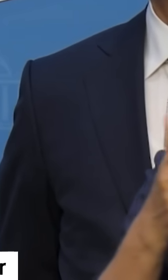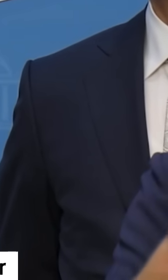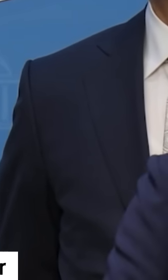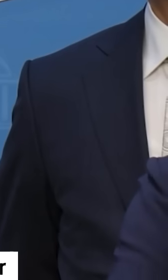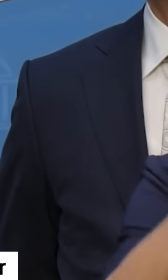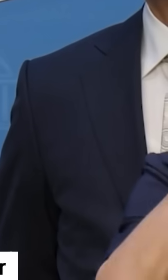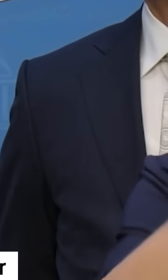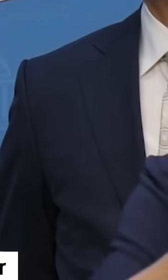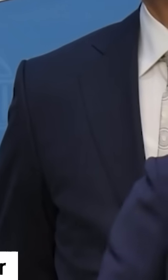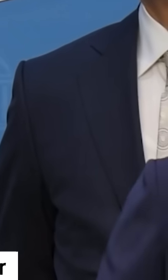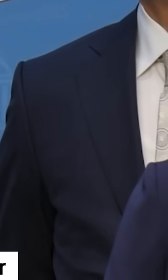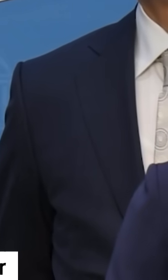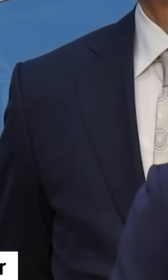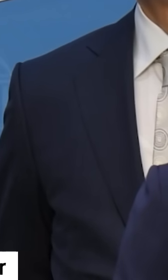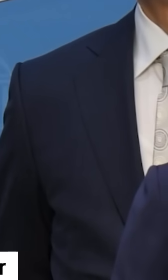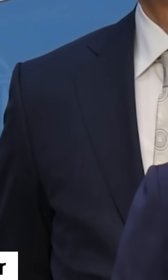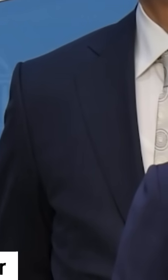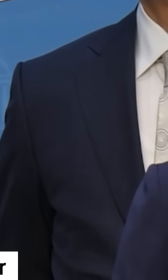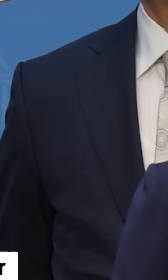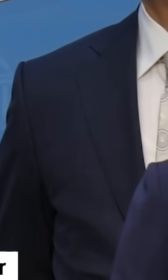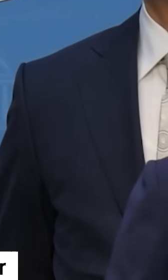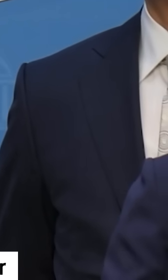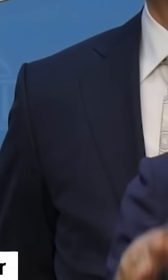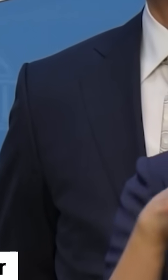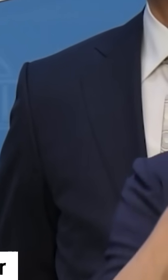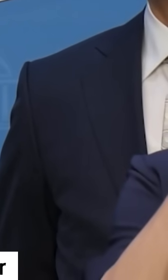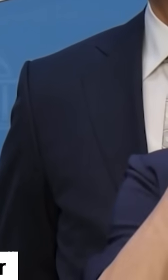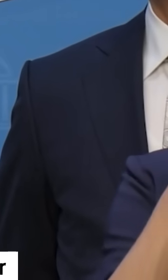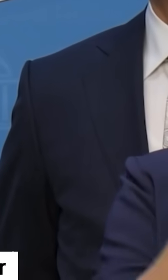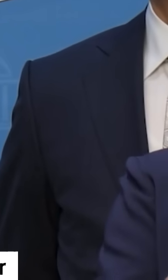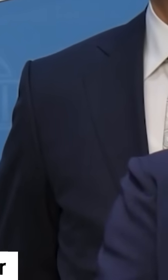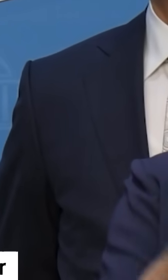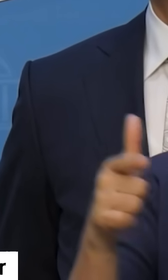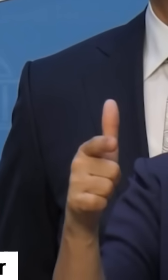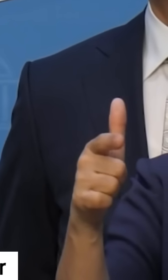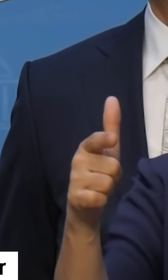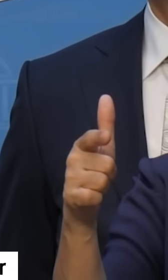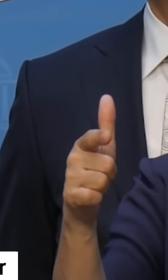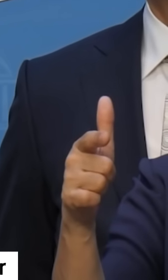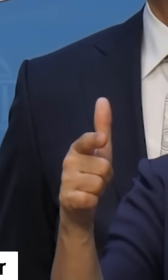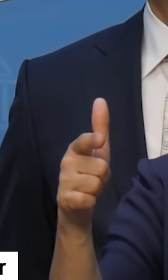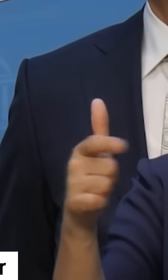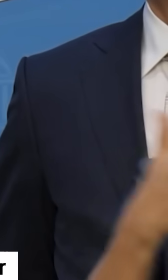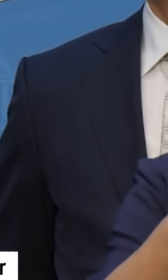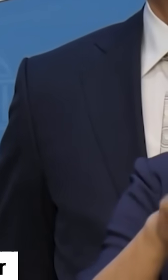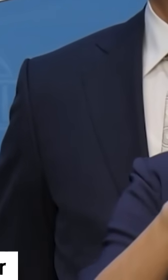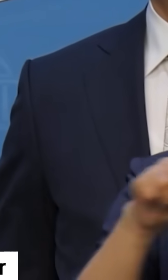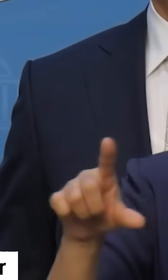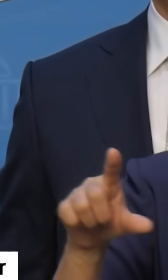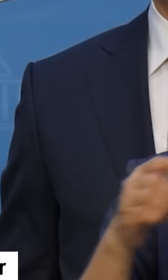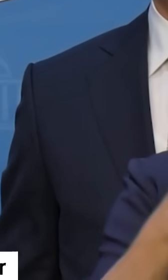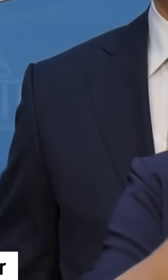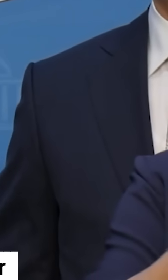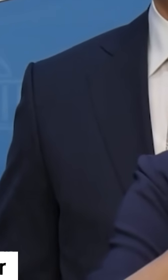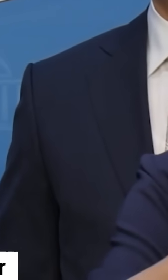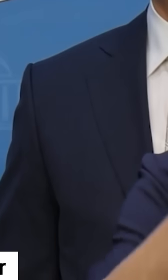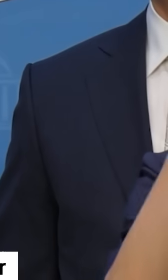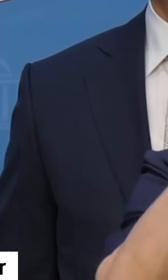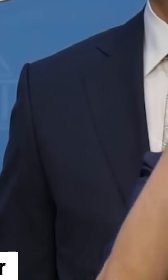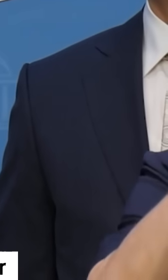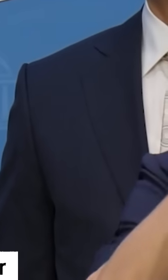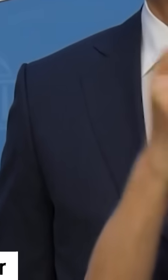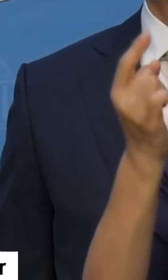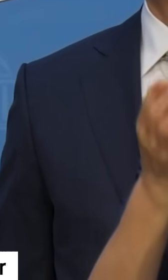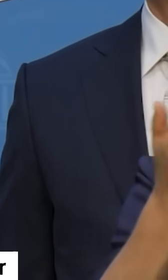영향을 받고 있습니다. 공포감이 확산되면서 평소에 회를 즐겨